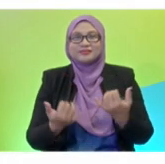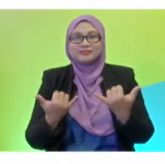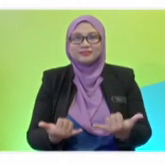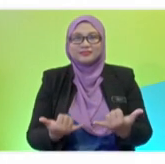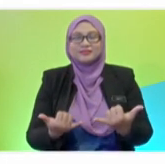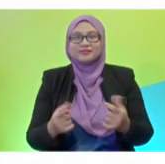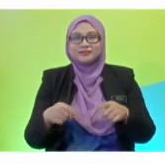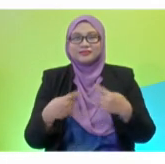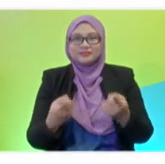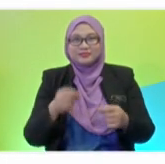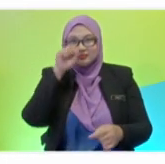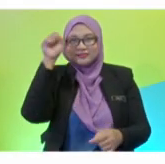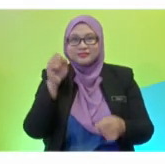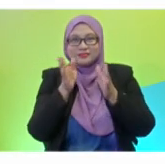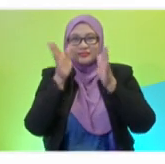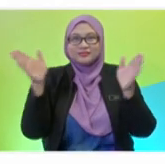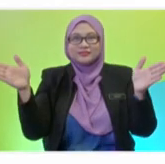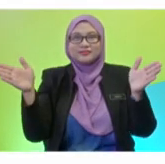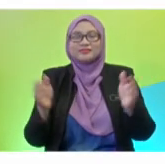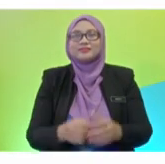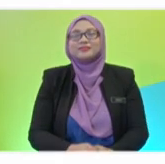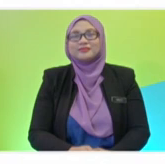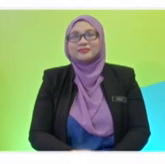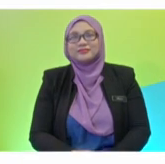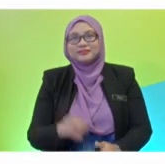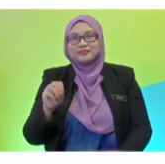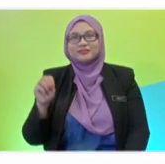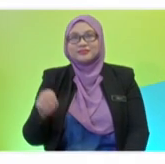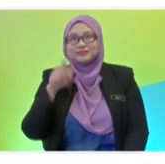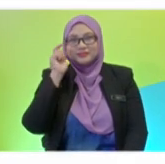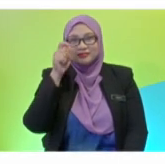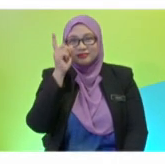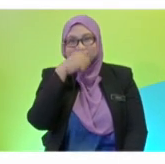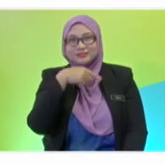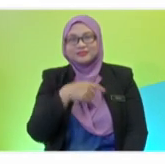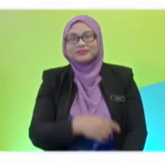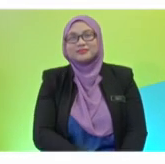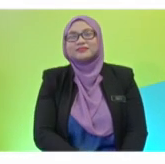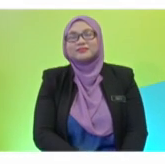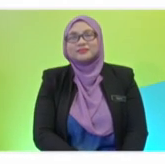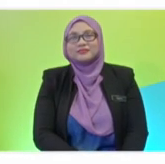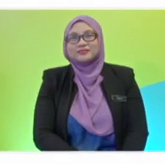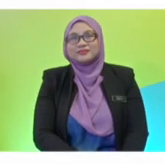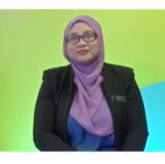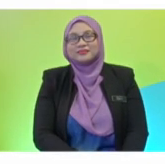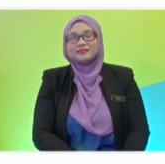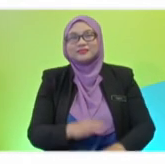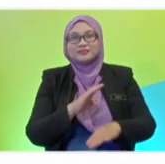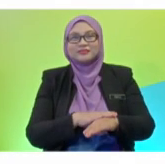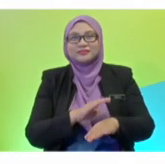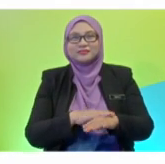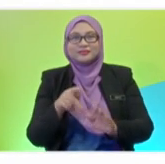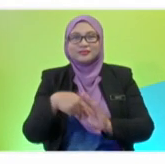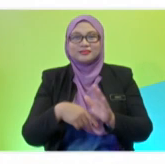kepada seorang yang bercapah luas sedikit oke murid-murid tengok di hadapan kita lihat apa slide yang ada pada pendapat